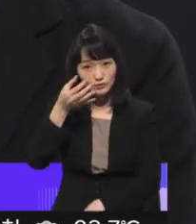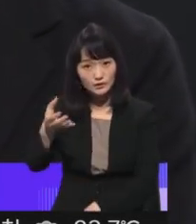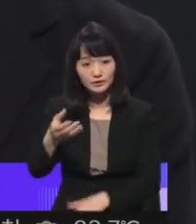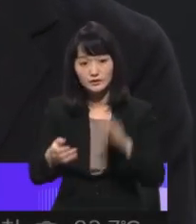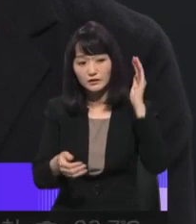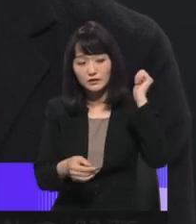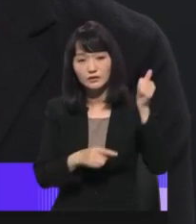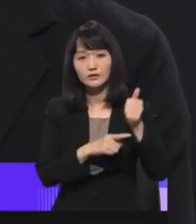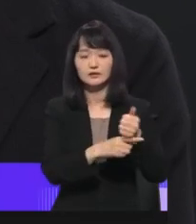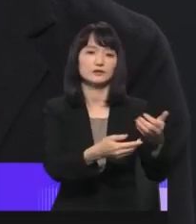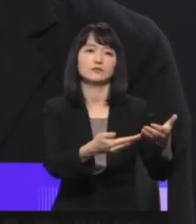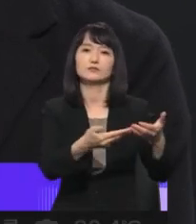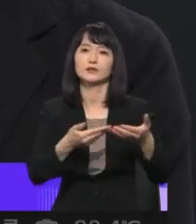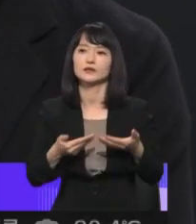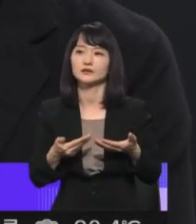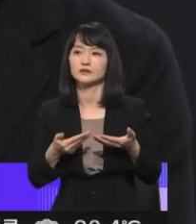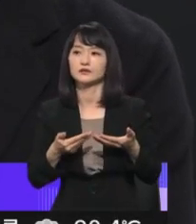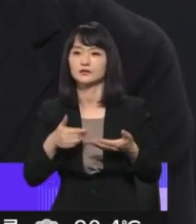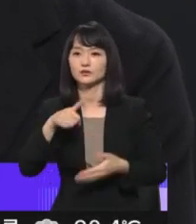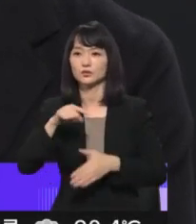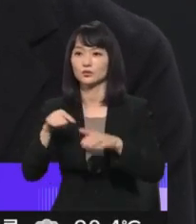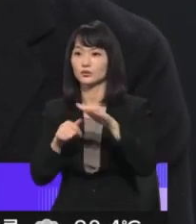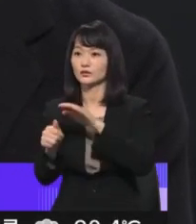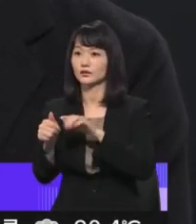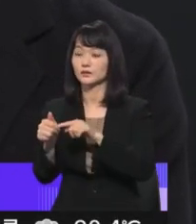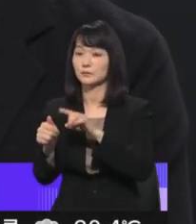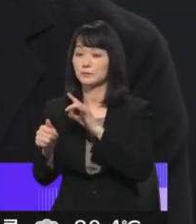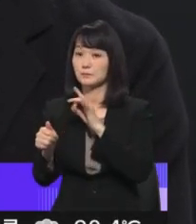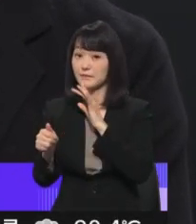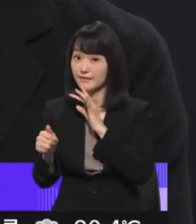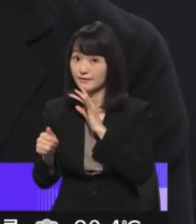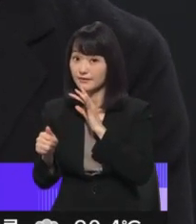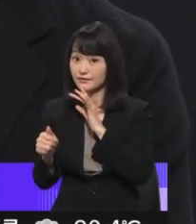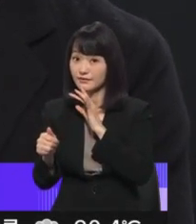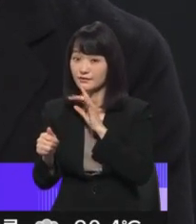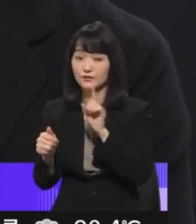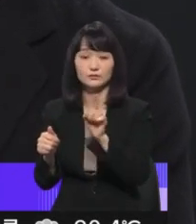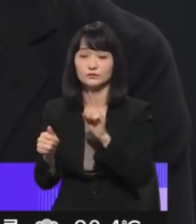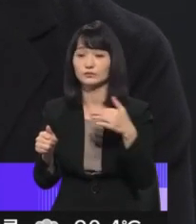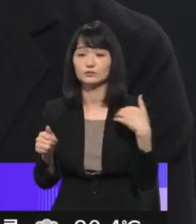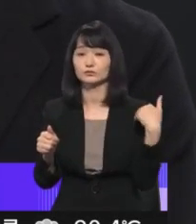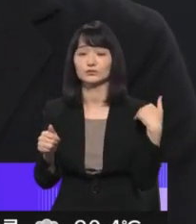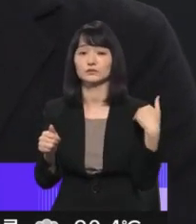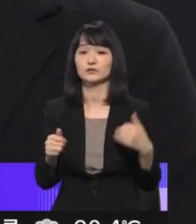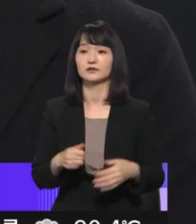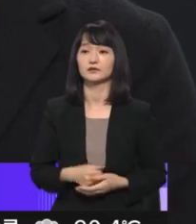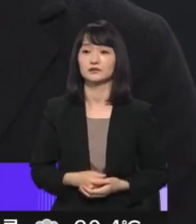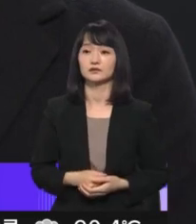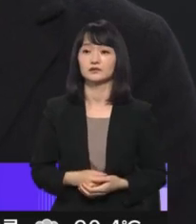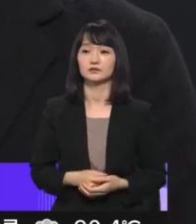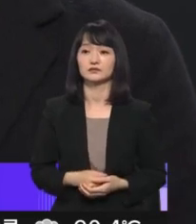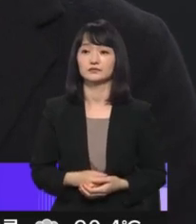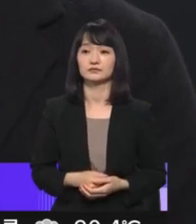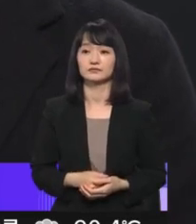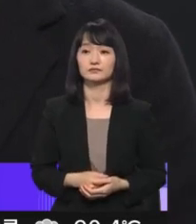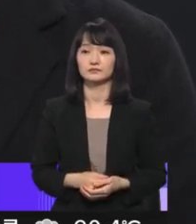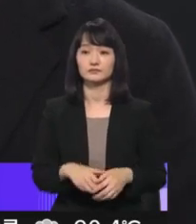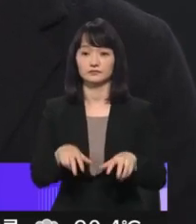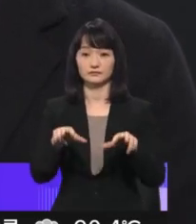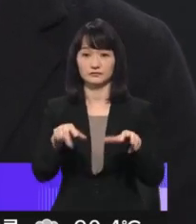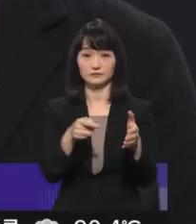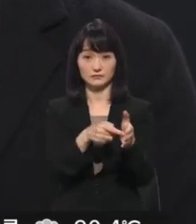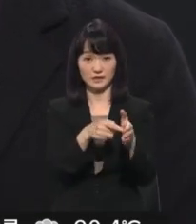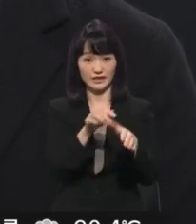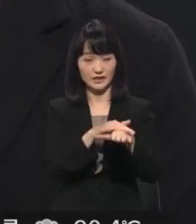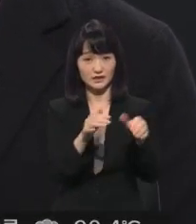할 만한 원내대표 2분 밖에 안계셔서 그런것인지 예 예 어쩐지는 잘 모르겠는데 글쎄 저는 지금 이 비디오에는